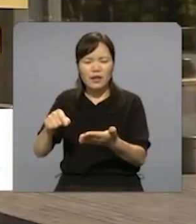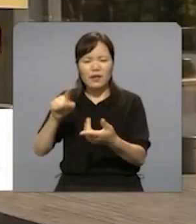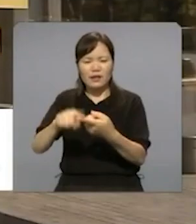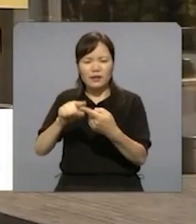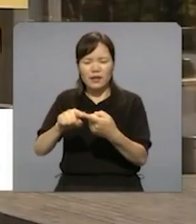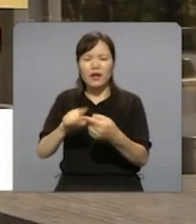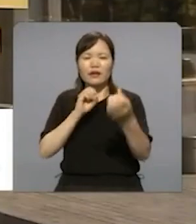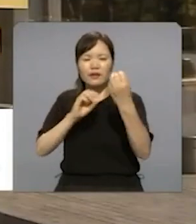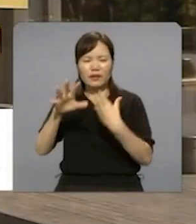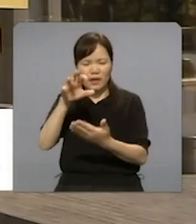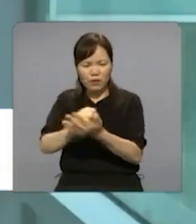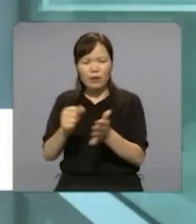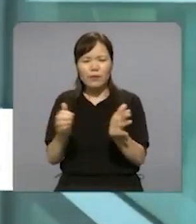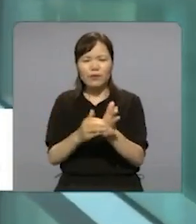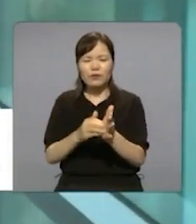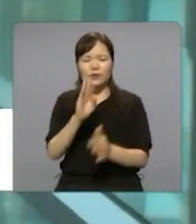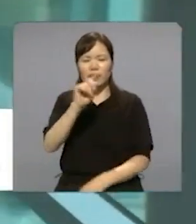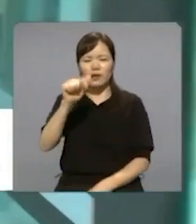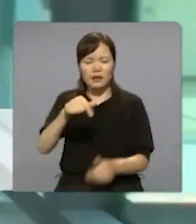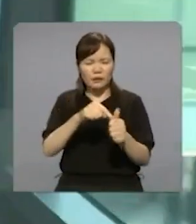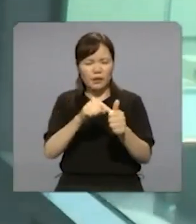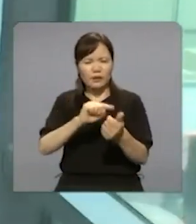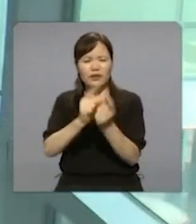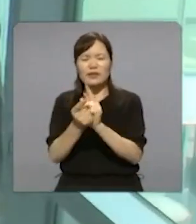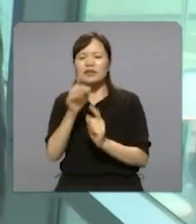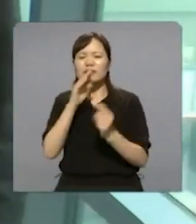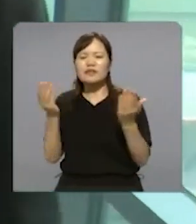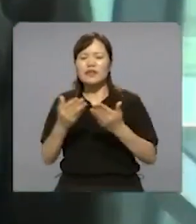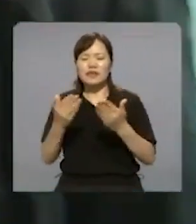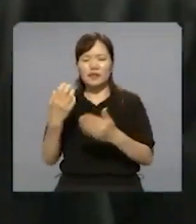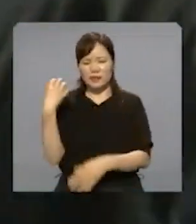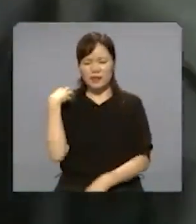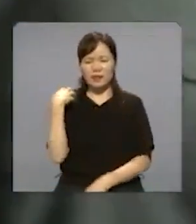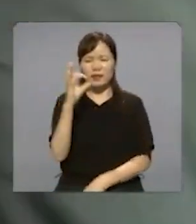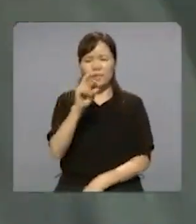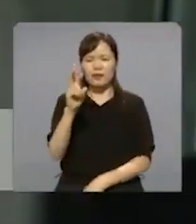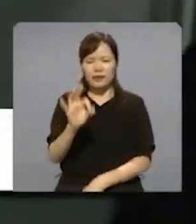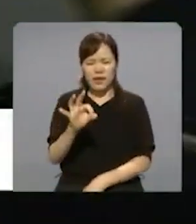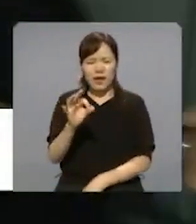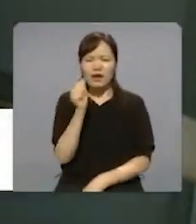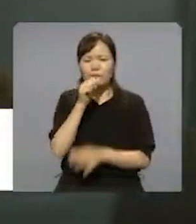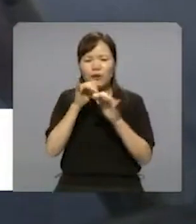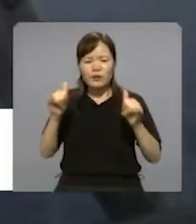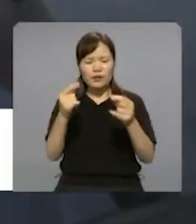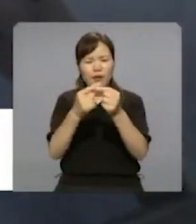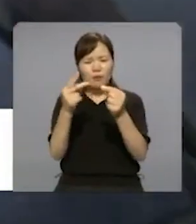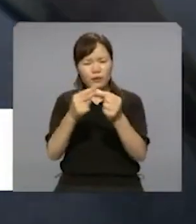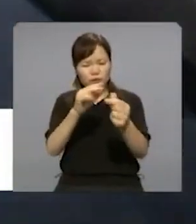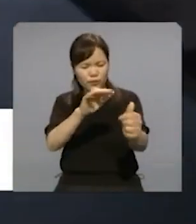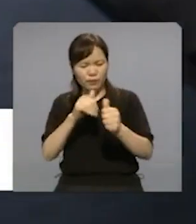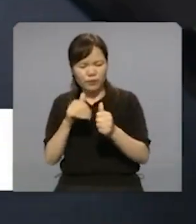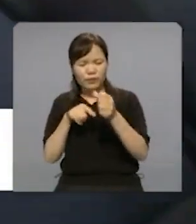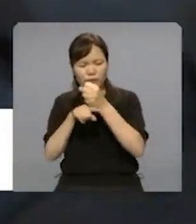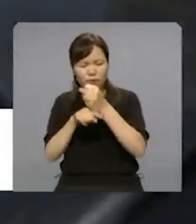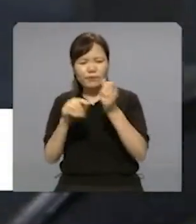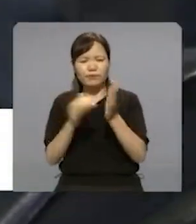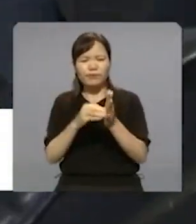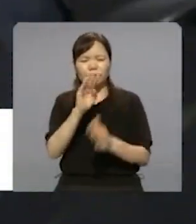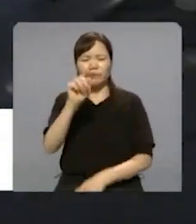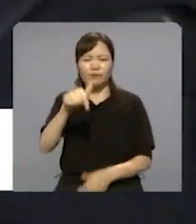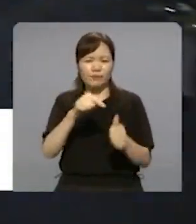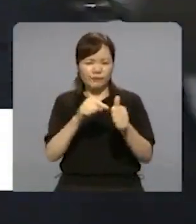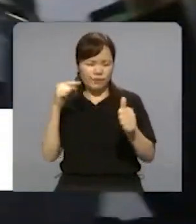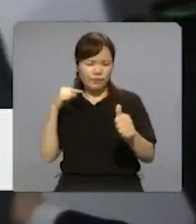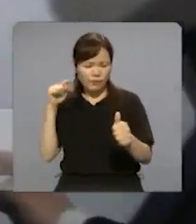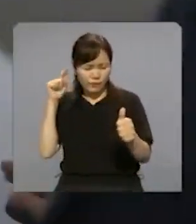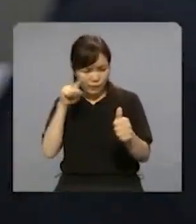알려졌습니다. 박 전 특검 대신 실무를 맡은 양재식 변호사도 두 차례 조사했습니다. 박 전 특검은